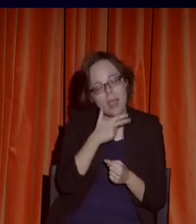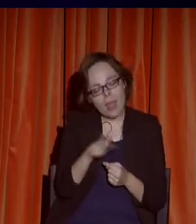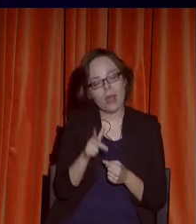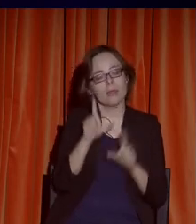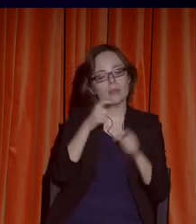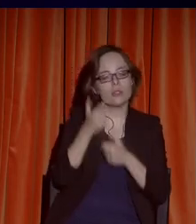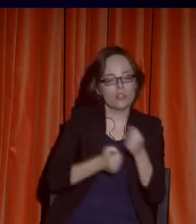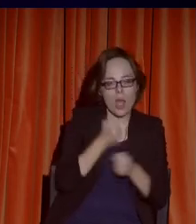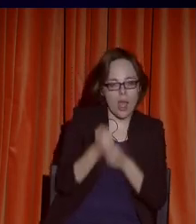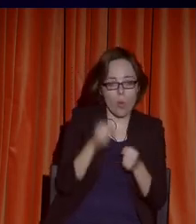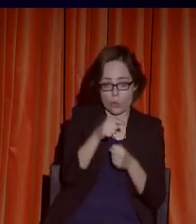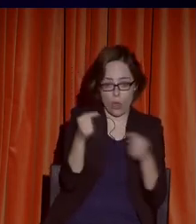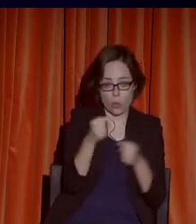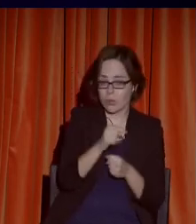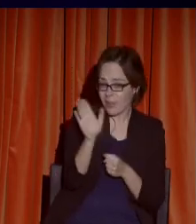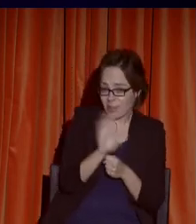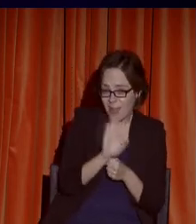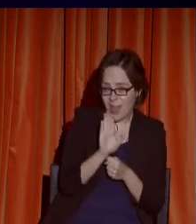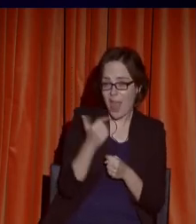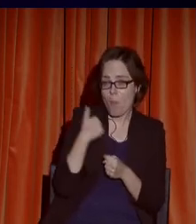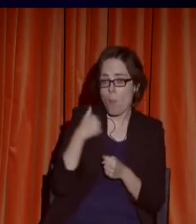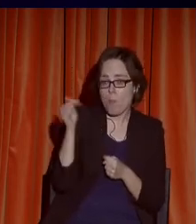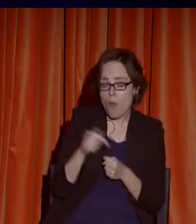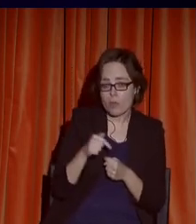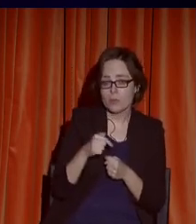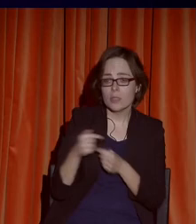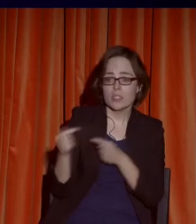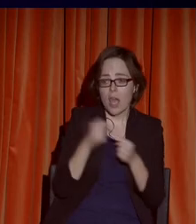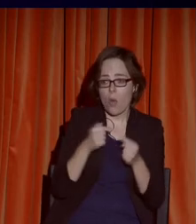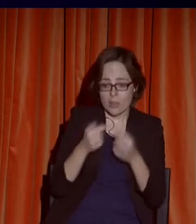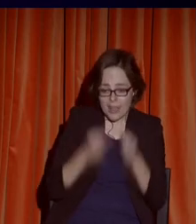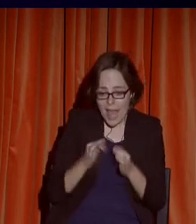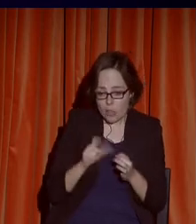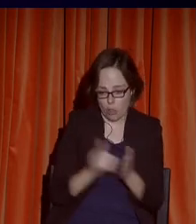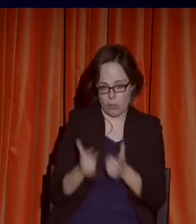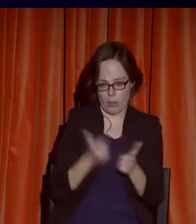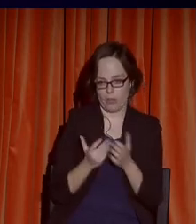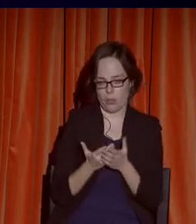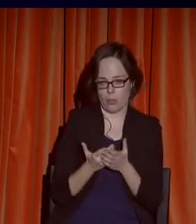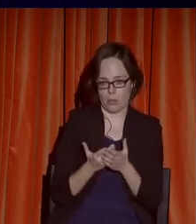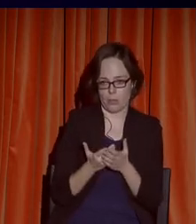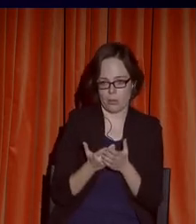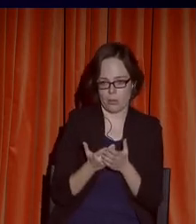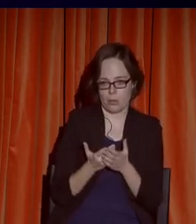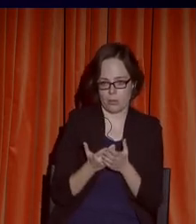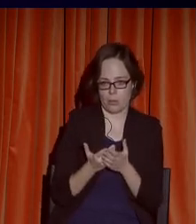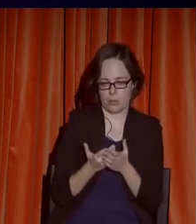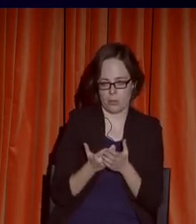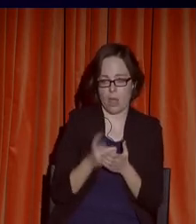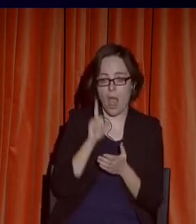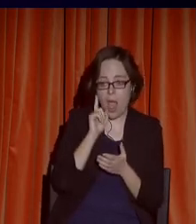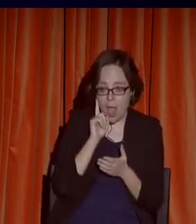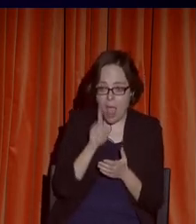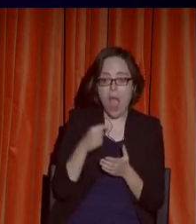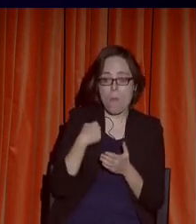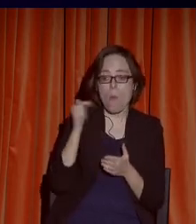działać, a jak wiele możemy, musimy zrobić. A odpowiedź na to brzmi: wszystko,